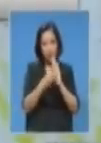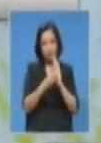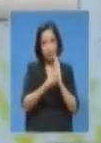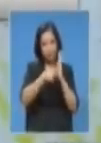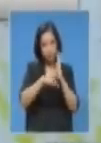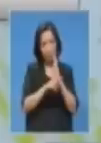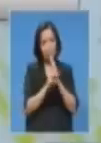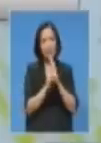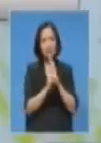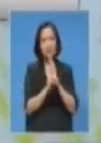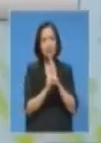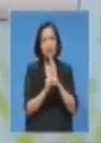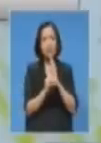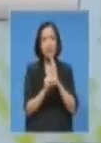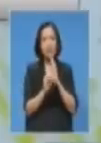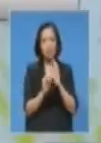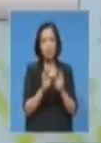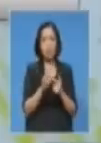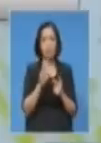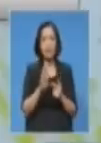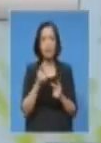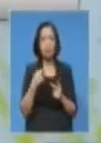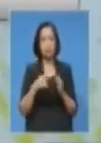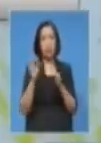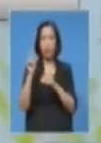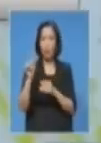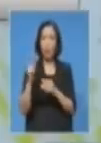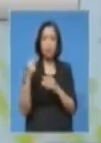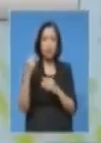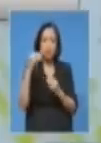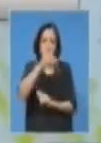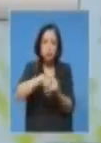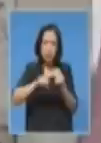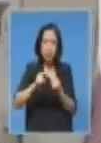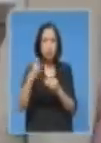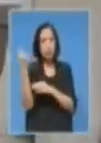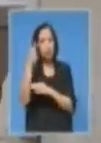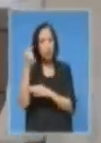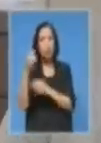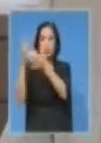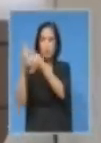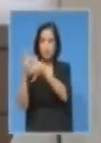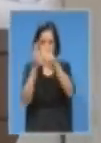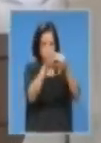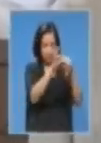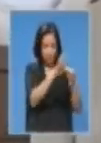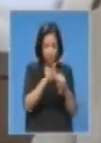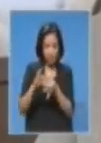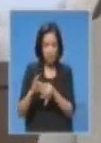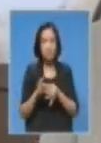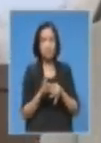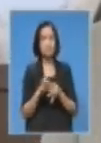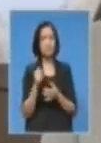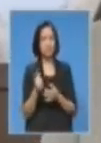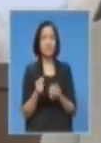ไปที่มาบตาพุดครับซึ่งจะเป็นการเชื่อมโยงพื้นที่ทั้งด้านเศรษฐกิจแล้วก็การท่องเที่ยวจะมีการขับเคลื่อนทั้งสังคมและสิ่ง